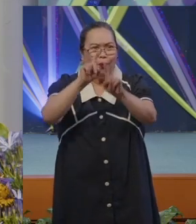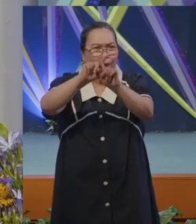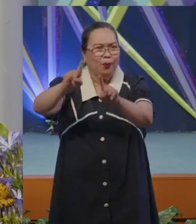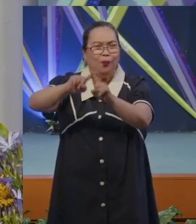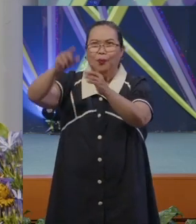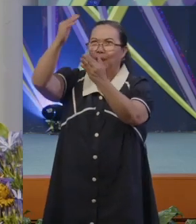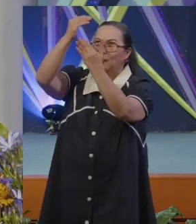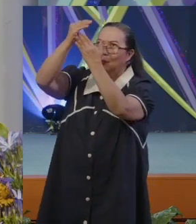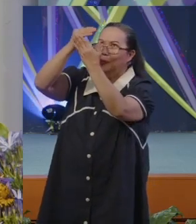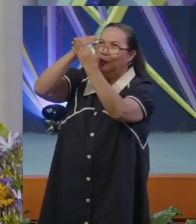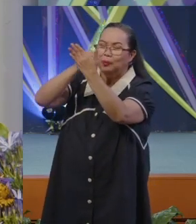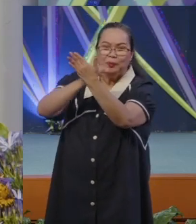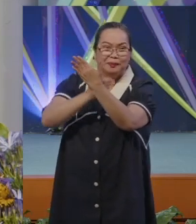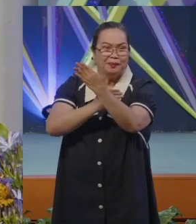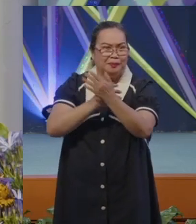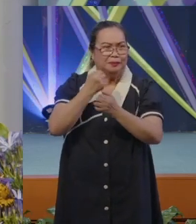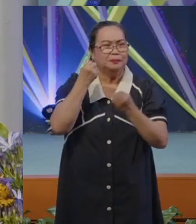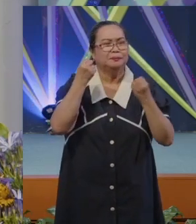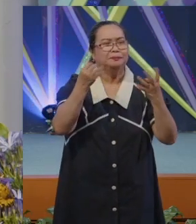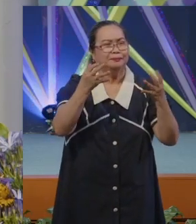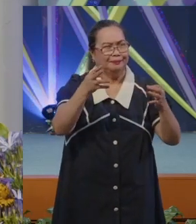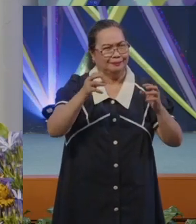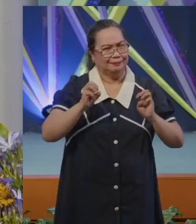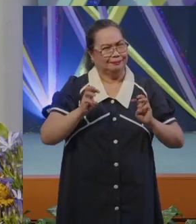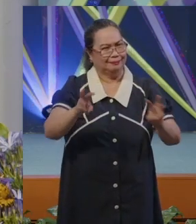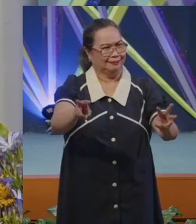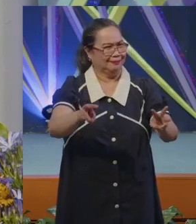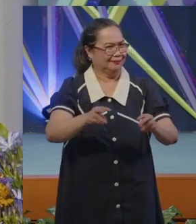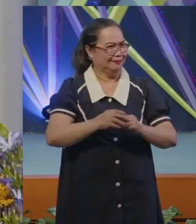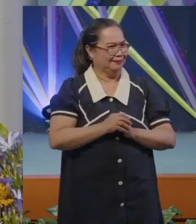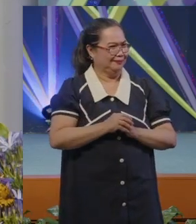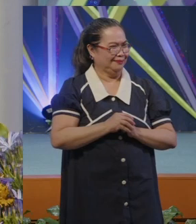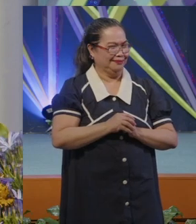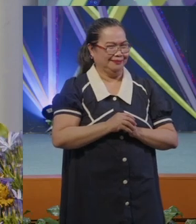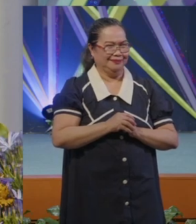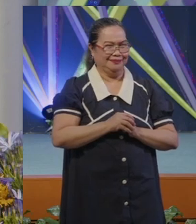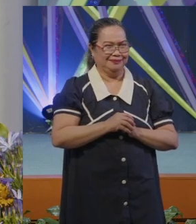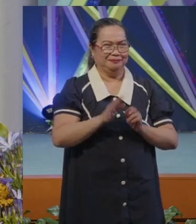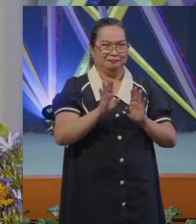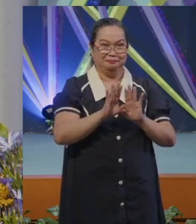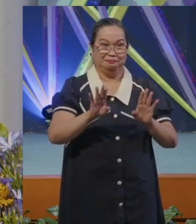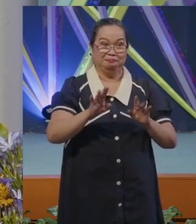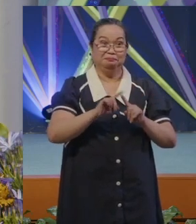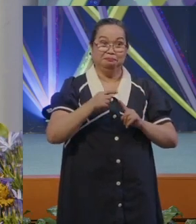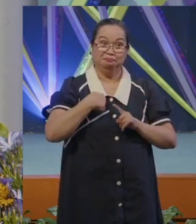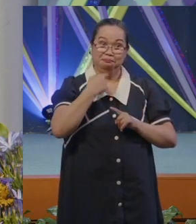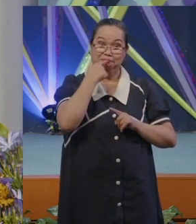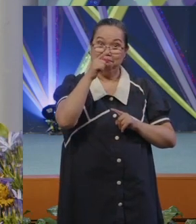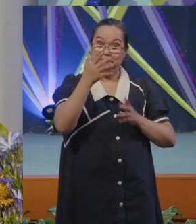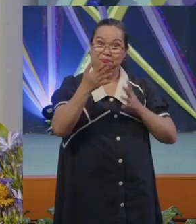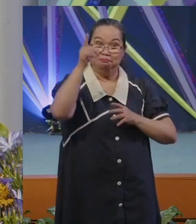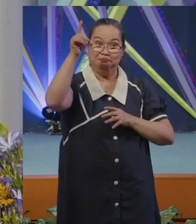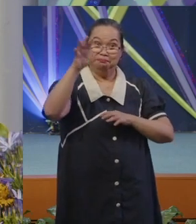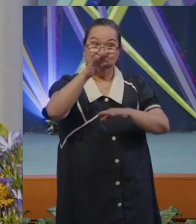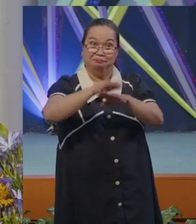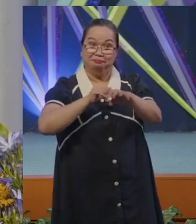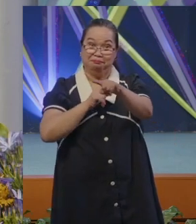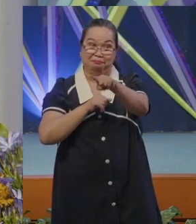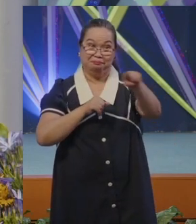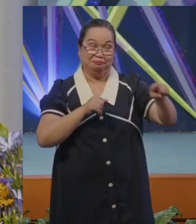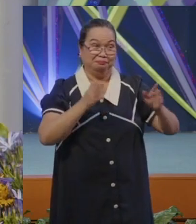paano ituro. Marami pong pagkakataon, mga kapatid. Baka tinatawag kayo ng Diyos na